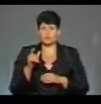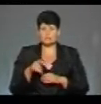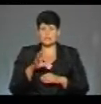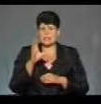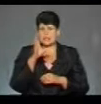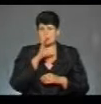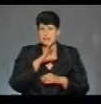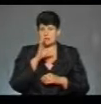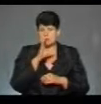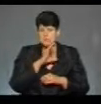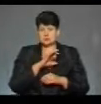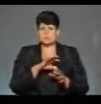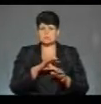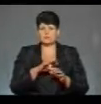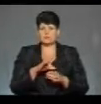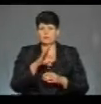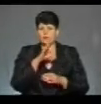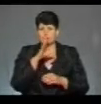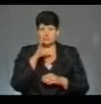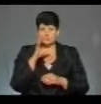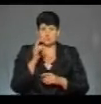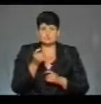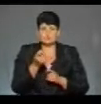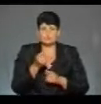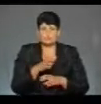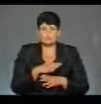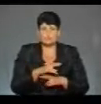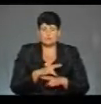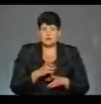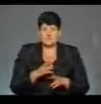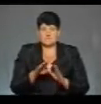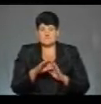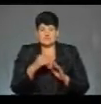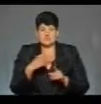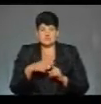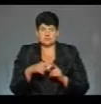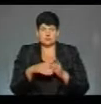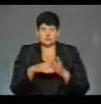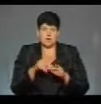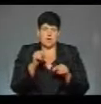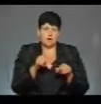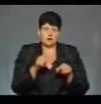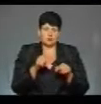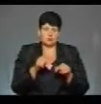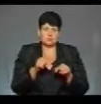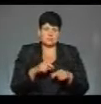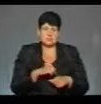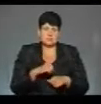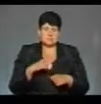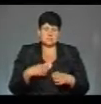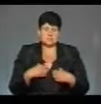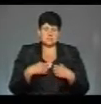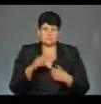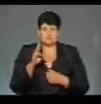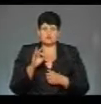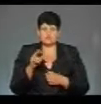гірше, забрали додому. Вночі людина мало не померла. Визвали швидку. Ну а тут лікарі просто самі в шоці від того, що як